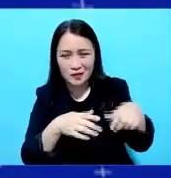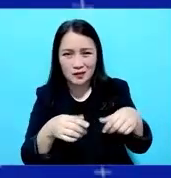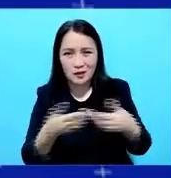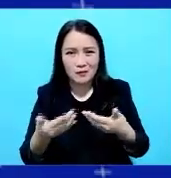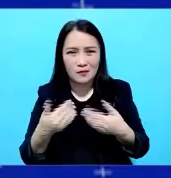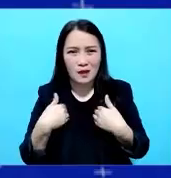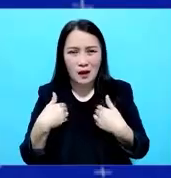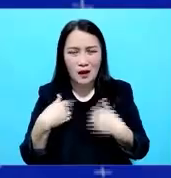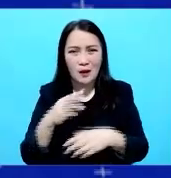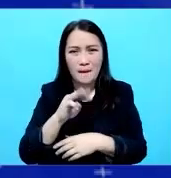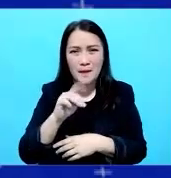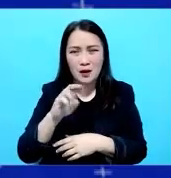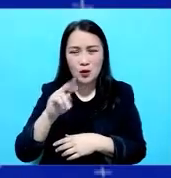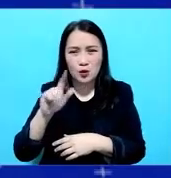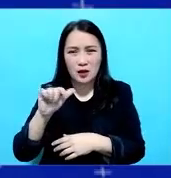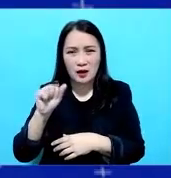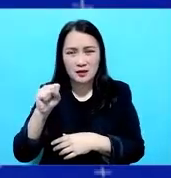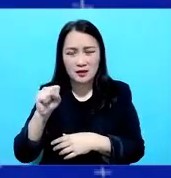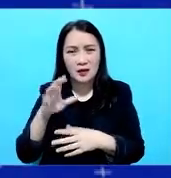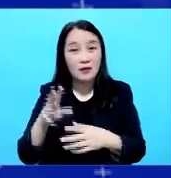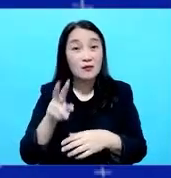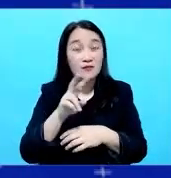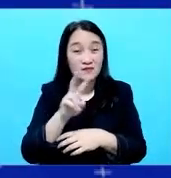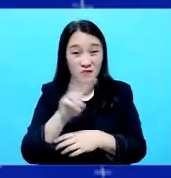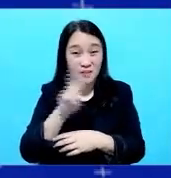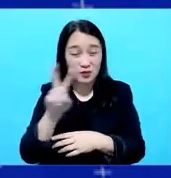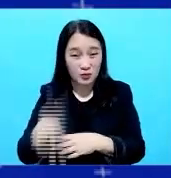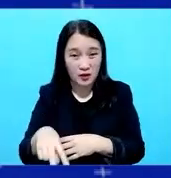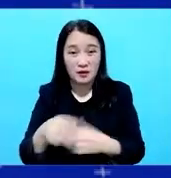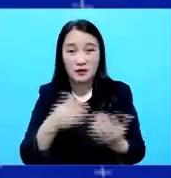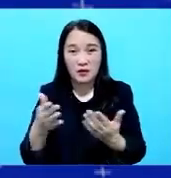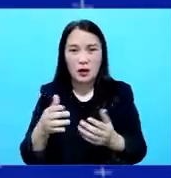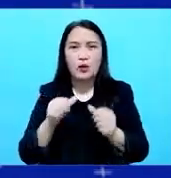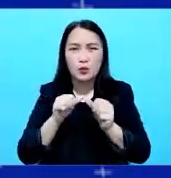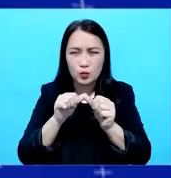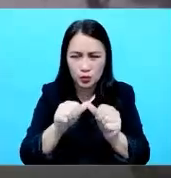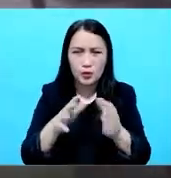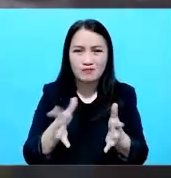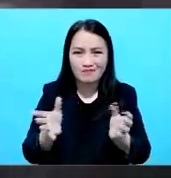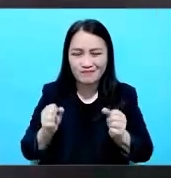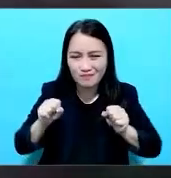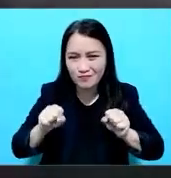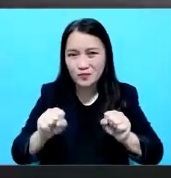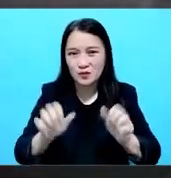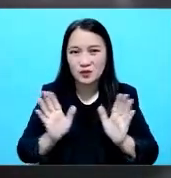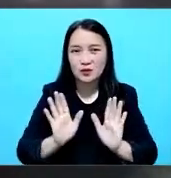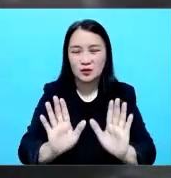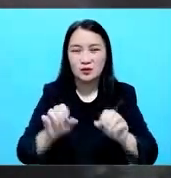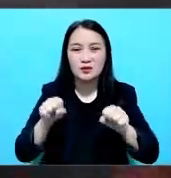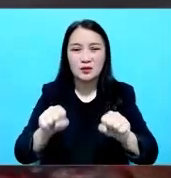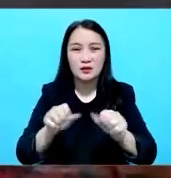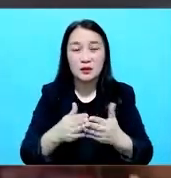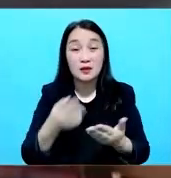sa Valenzuela. Kanya-kanyang tulak-tuloy ng motorsiklo ang ilang rider. Nauna nang sinabi ng PAGASA